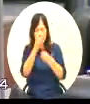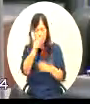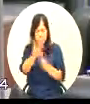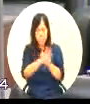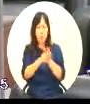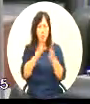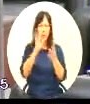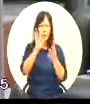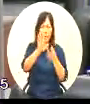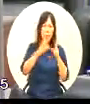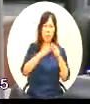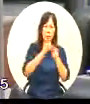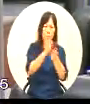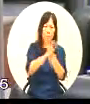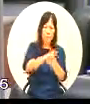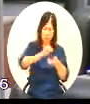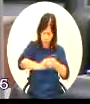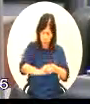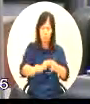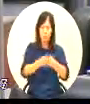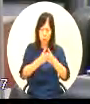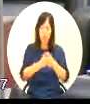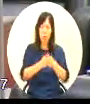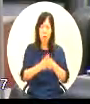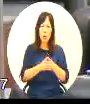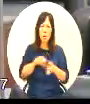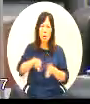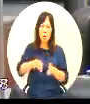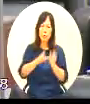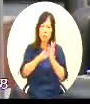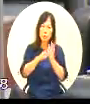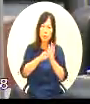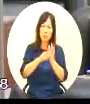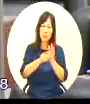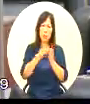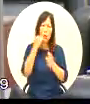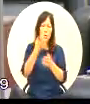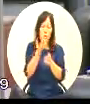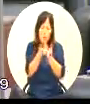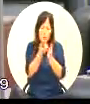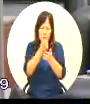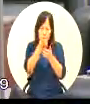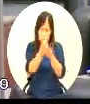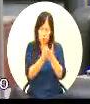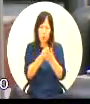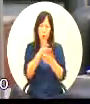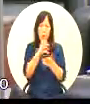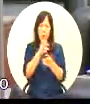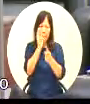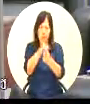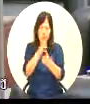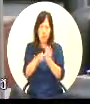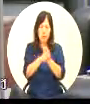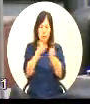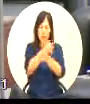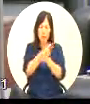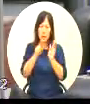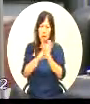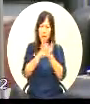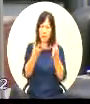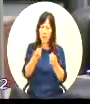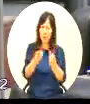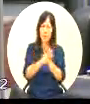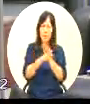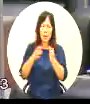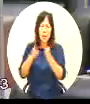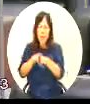有人帮他来做决定。而当这个时候他如果没有预立医嘱，他没有委任任何的医疗代理人，他的身